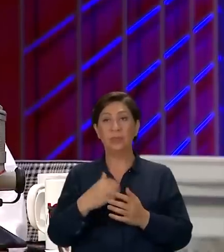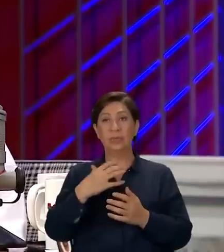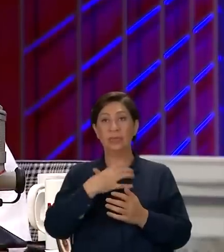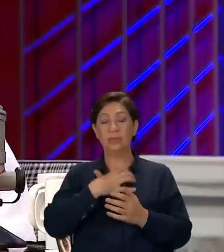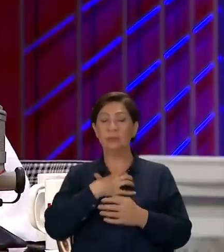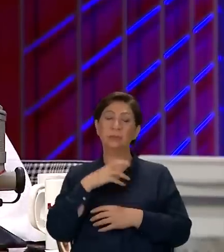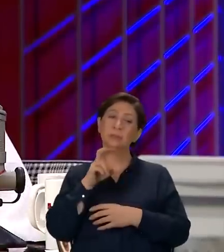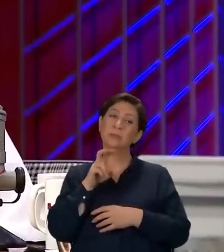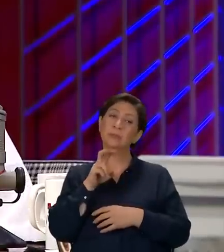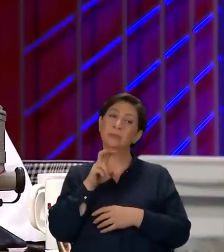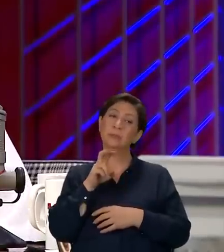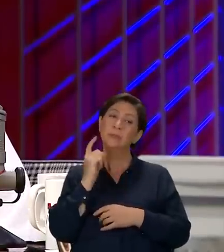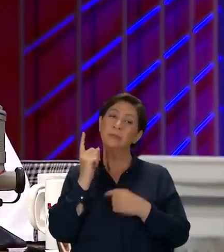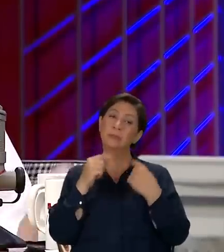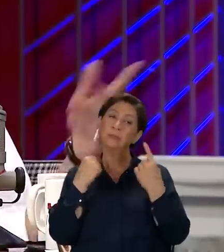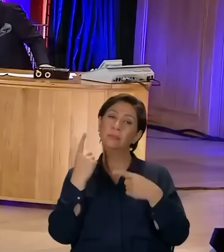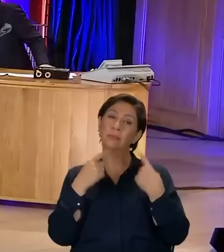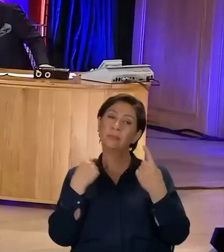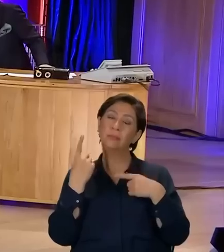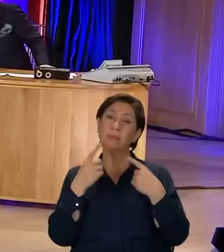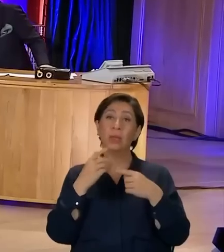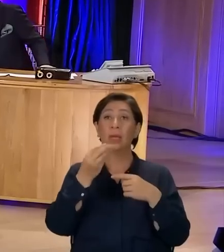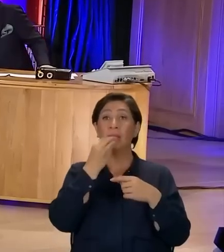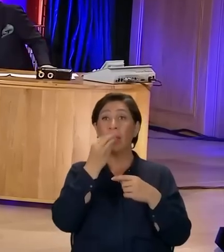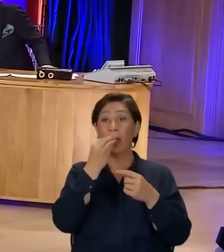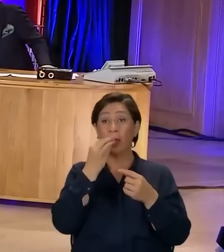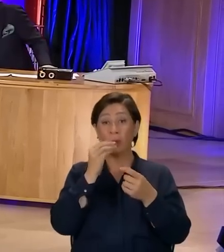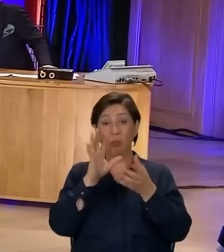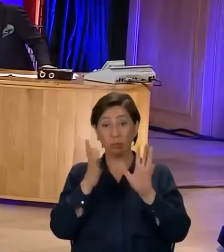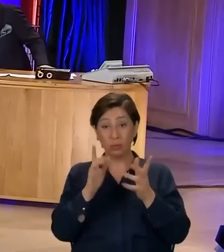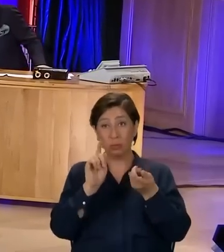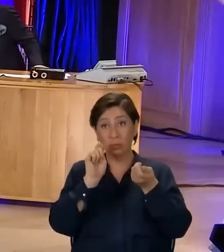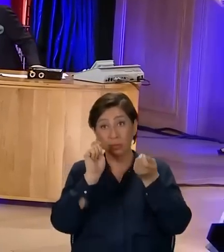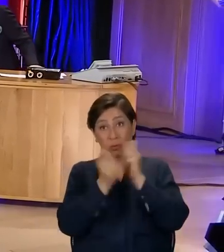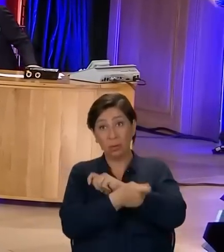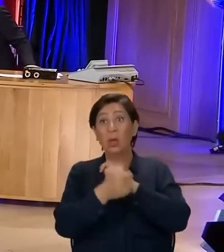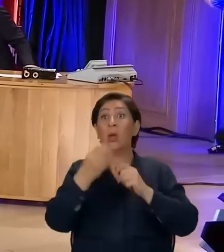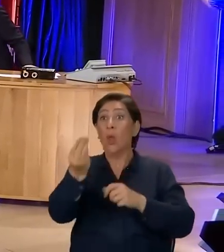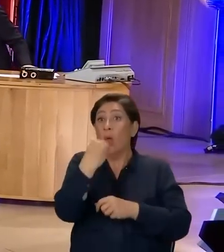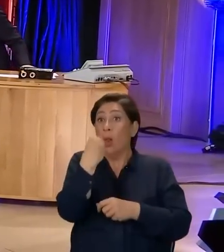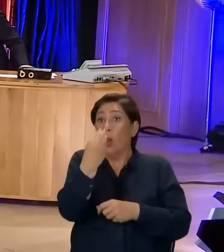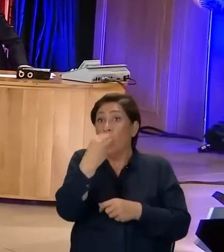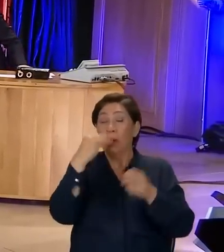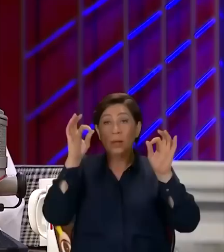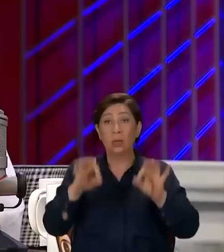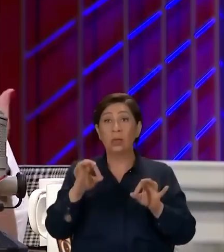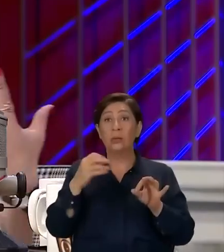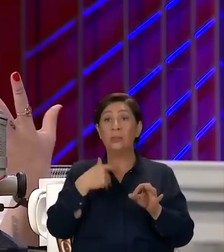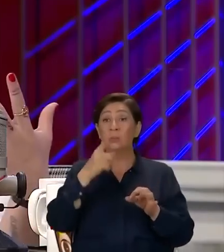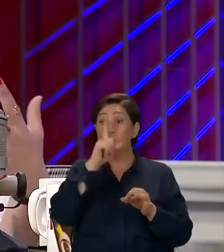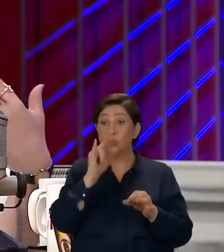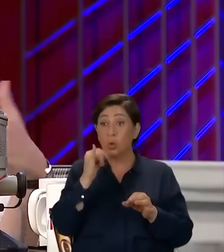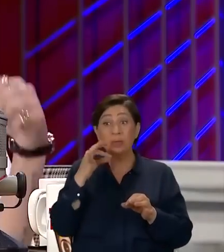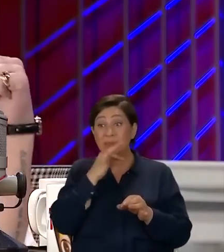kendimi dalıp giderken bulmaya başladım. Yeme bozukluğu bu sefer tam tersine döndü. 100 kiloya doğru gidiyordum. Dedim ki artık benim bir uzman